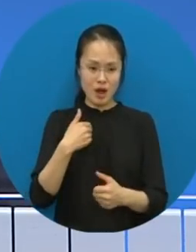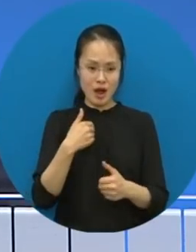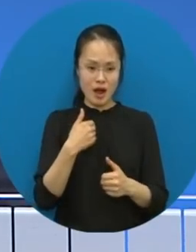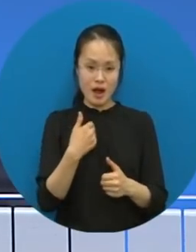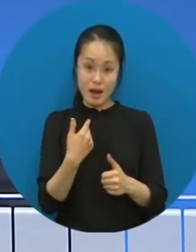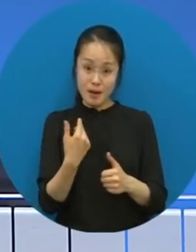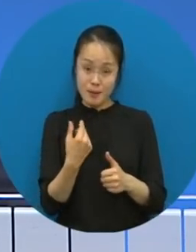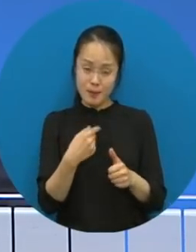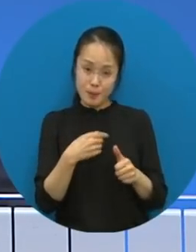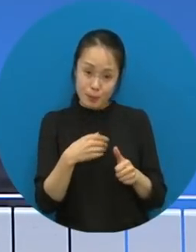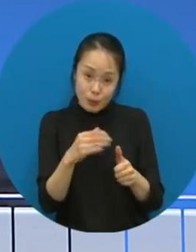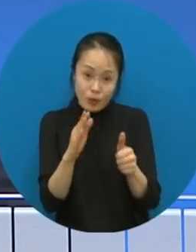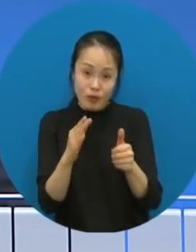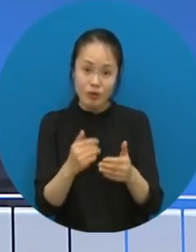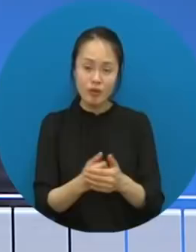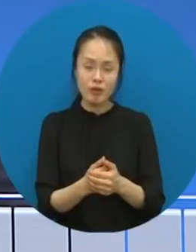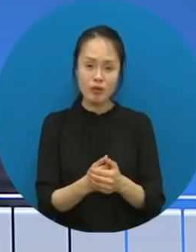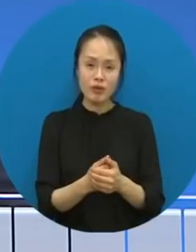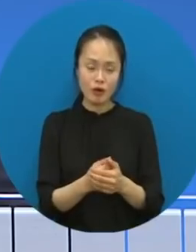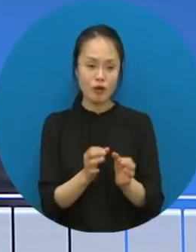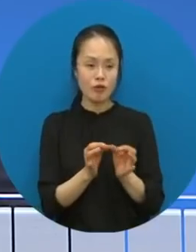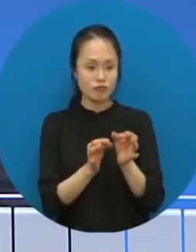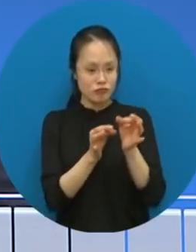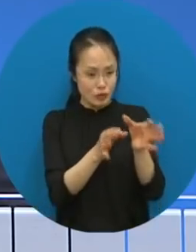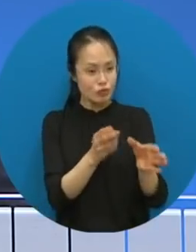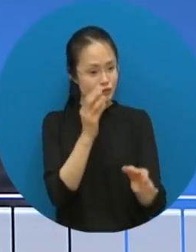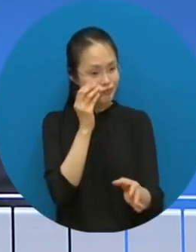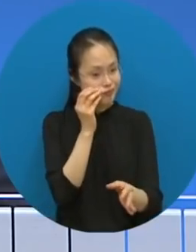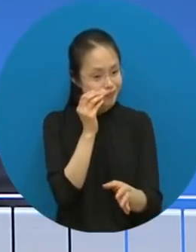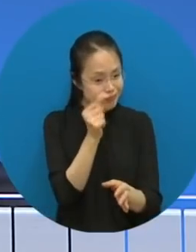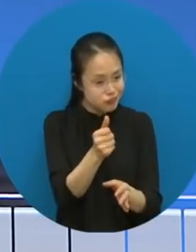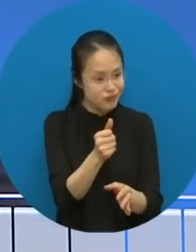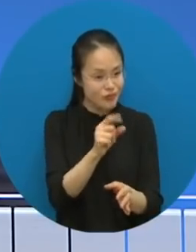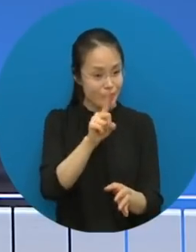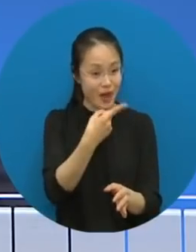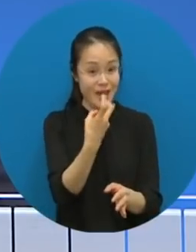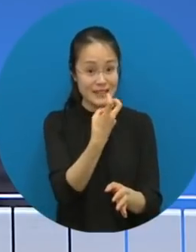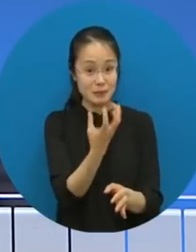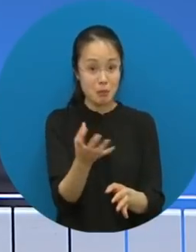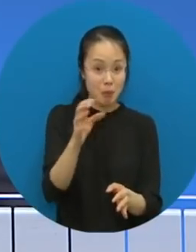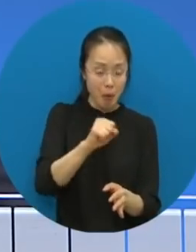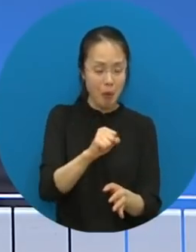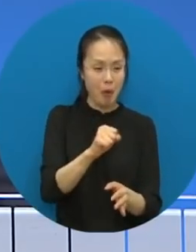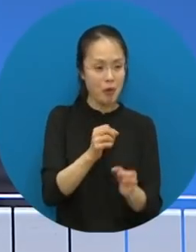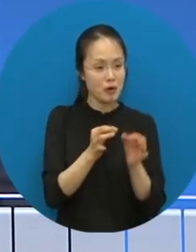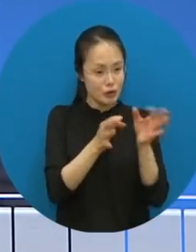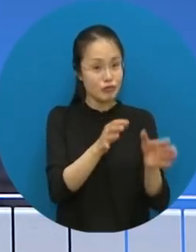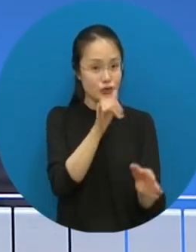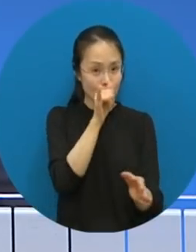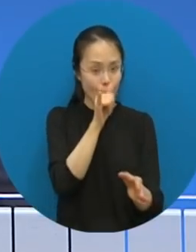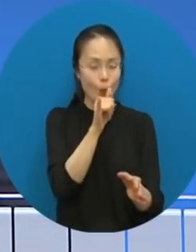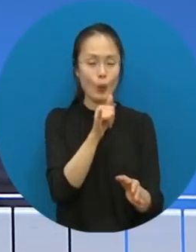멕시코 잘 되니까 사람들이, 멕시코에 있어도 되네. 아이, 그래도 멕시코 가까워서 그래, 미국에서.